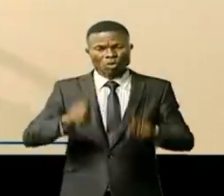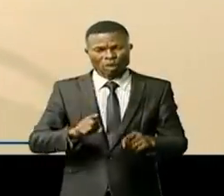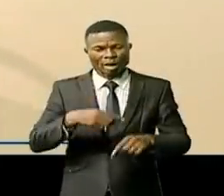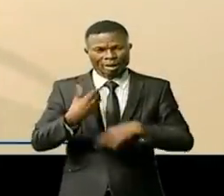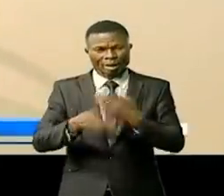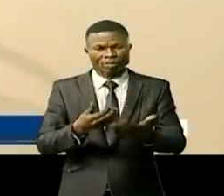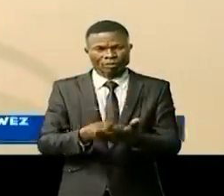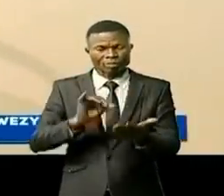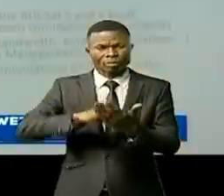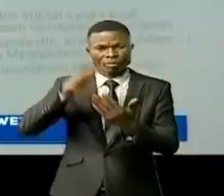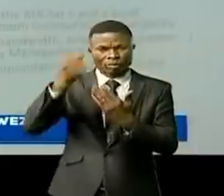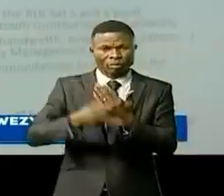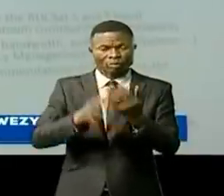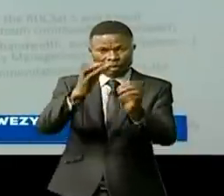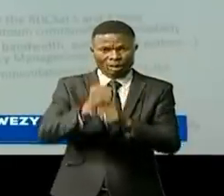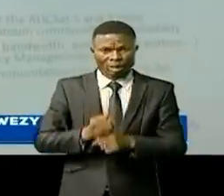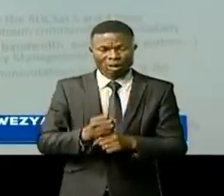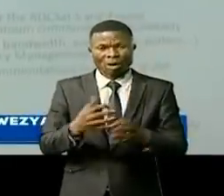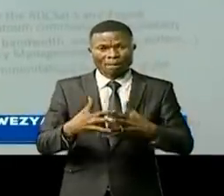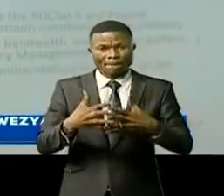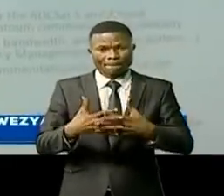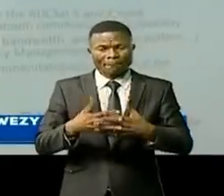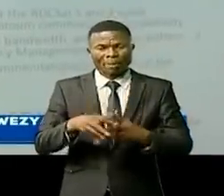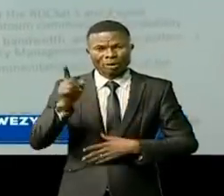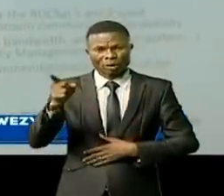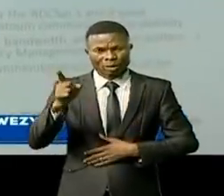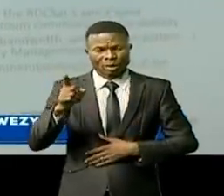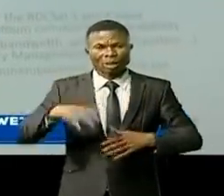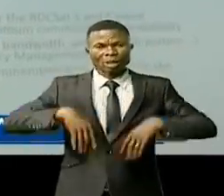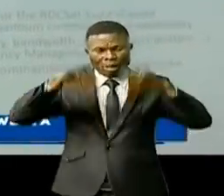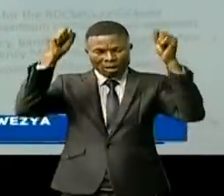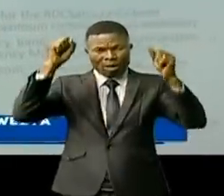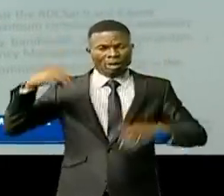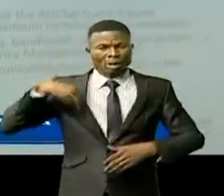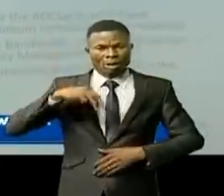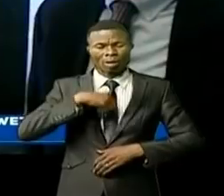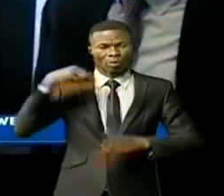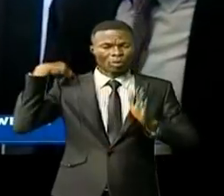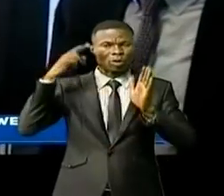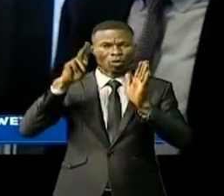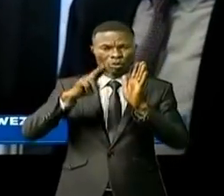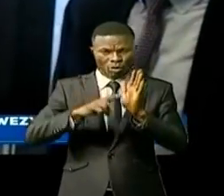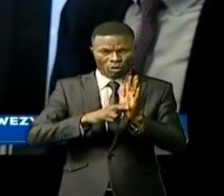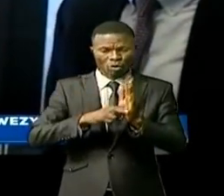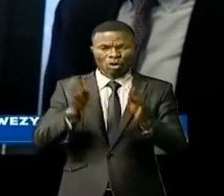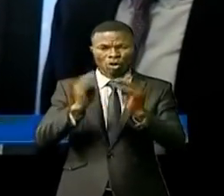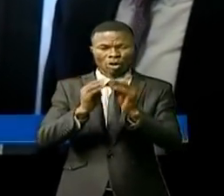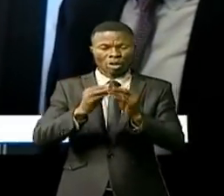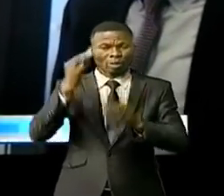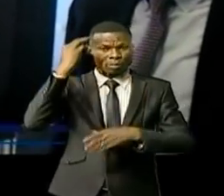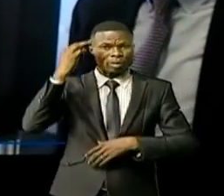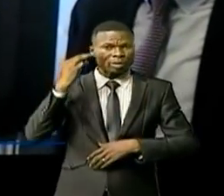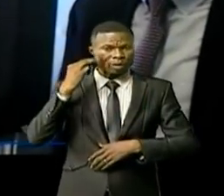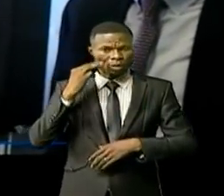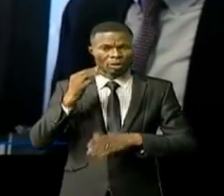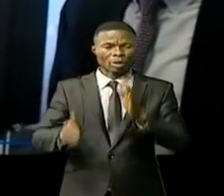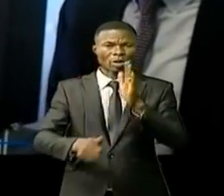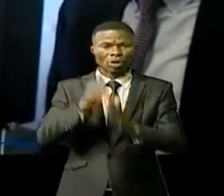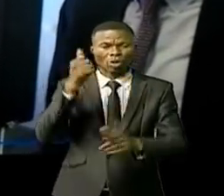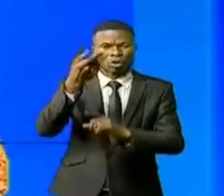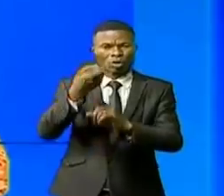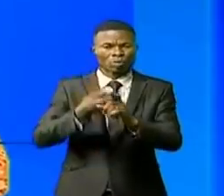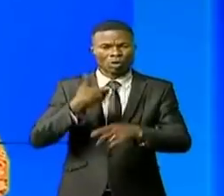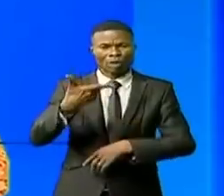le projet d'acquisition de ce satellite était adopté par les membres du gouvernement au Conseil des ministres du 11 février